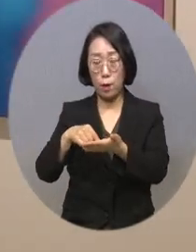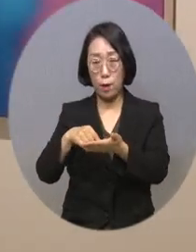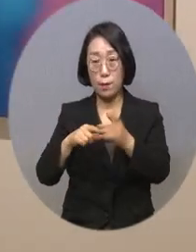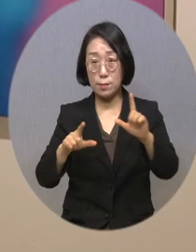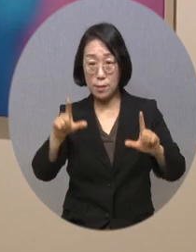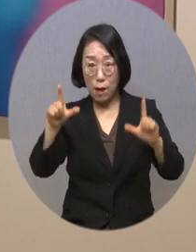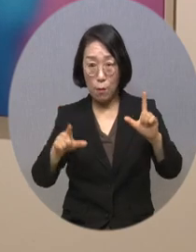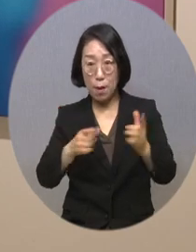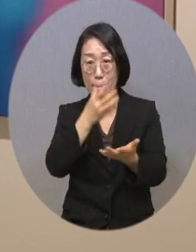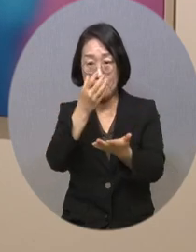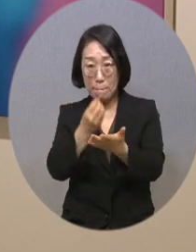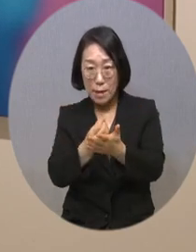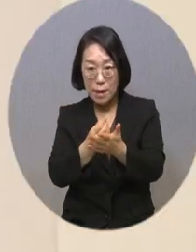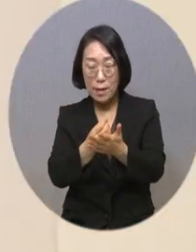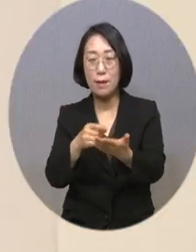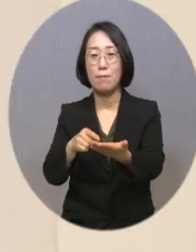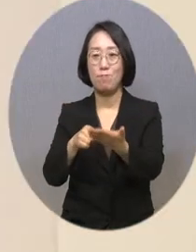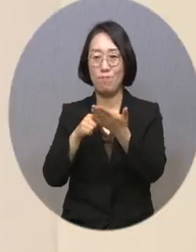속에 담겼습니다.